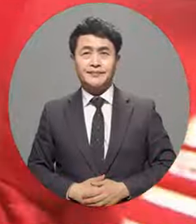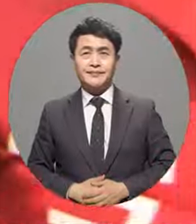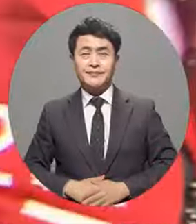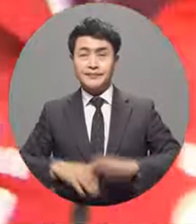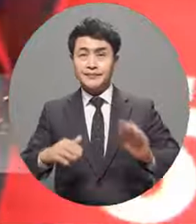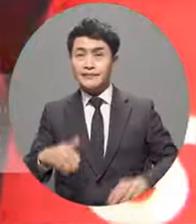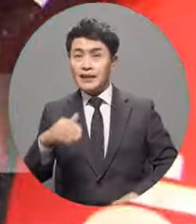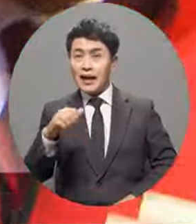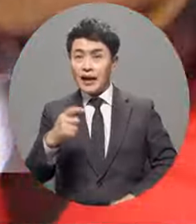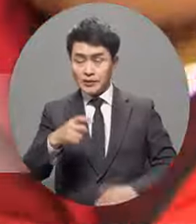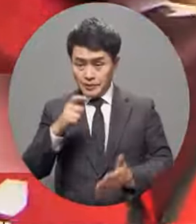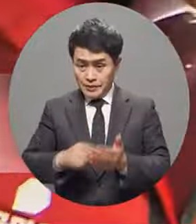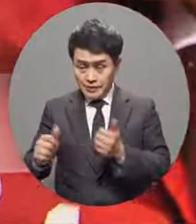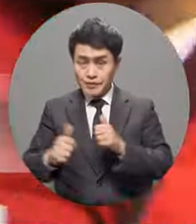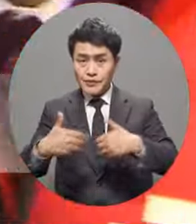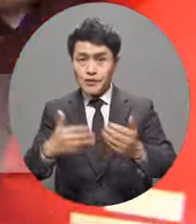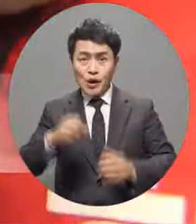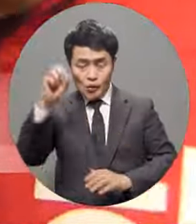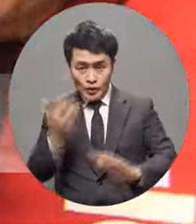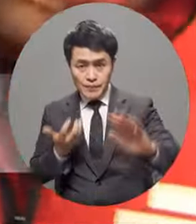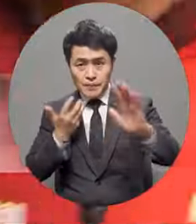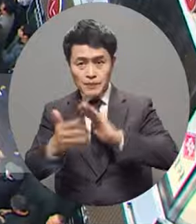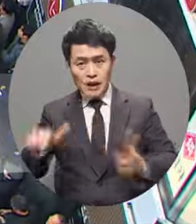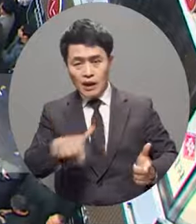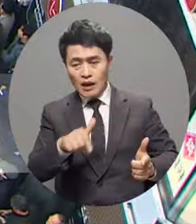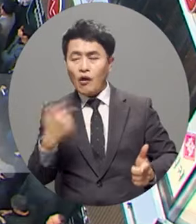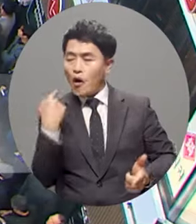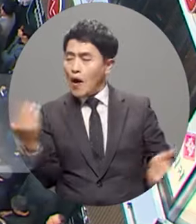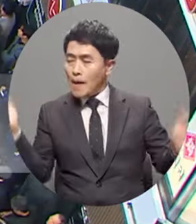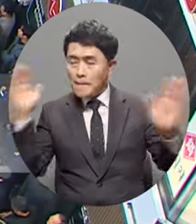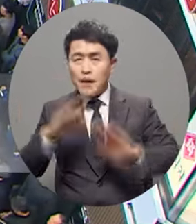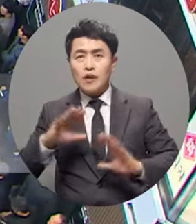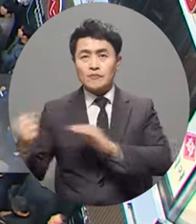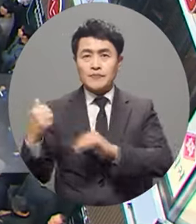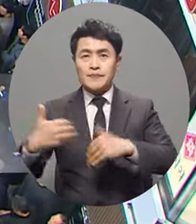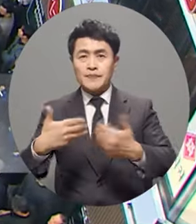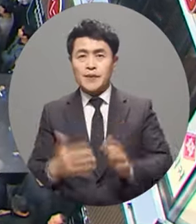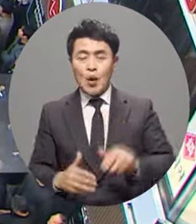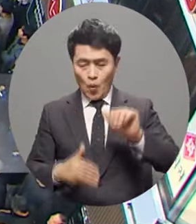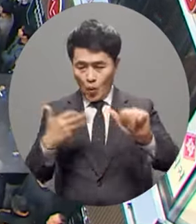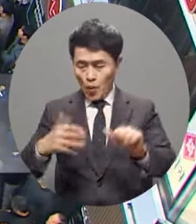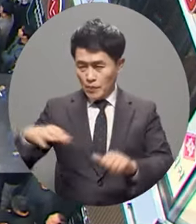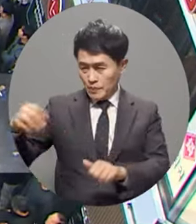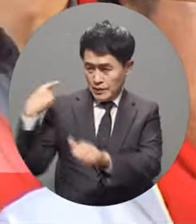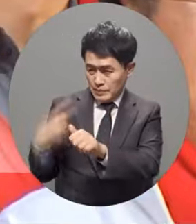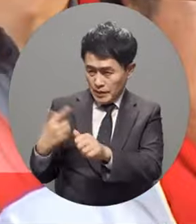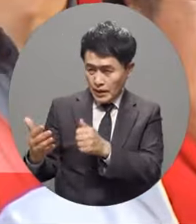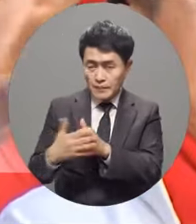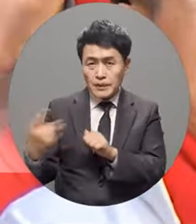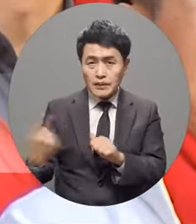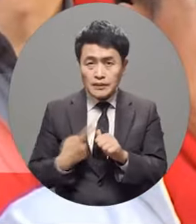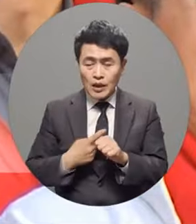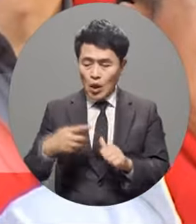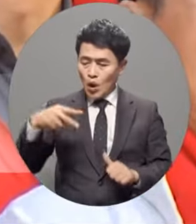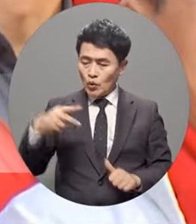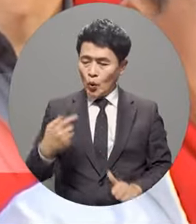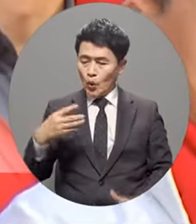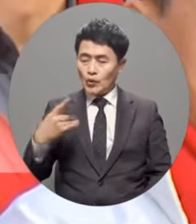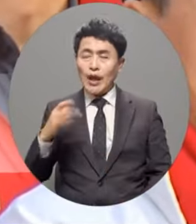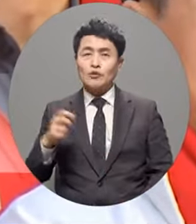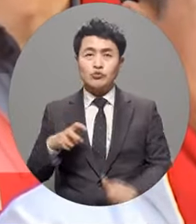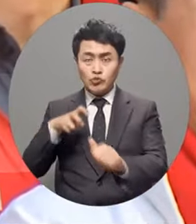한동훈 비상대책위원장의 광주 방문을 하루 앞둔 어젯밤, 국민의힘은 5.18 폄훼 발언으로 비판받는 도태우 후보의